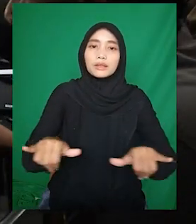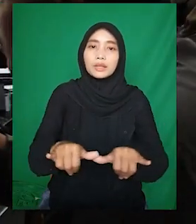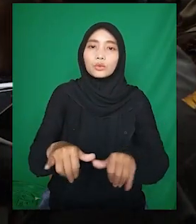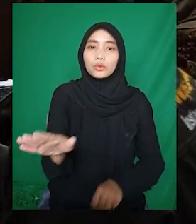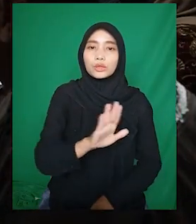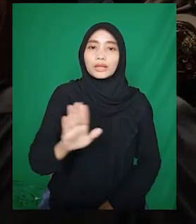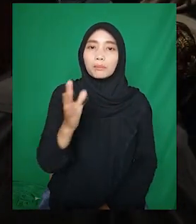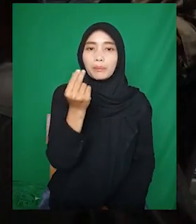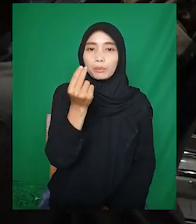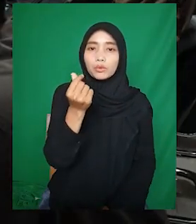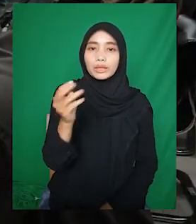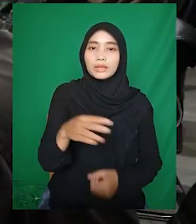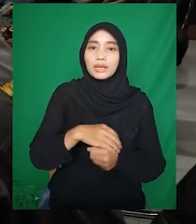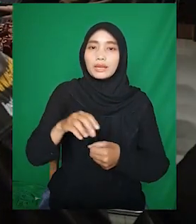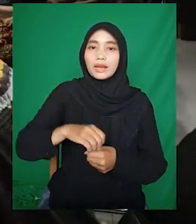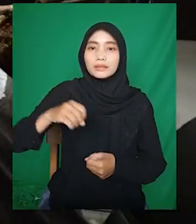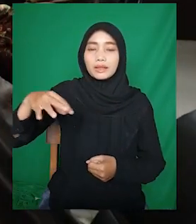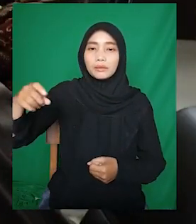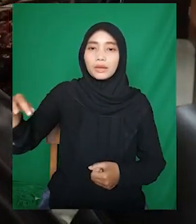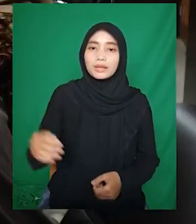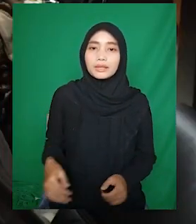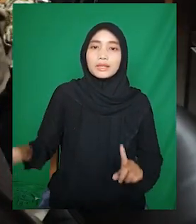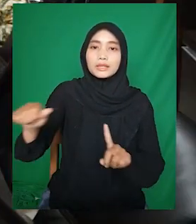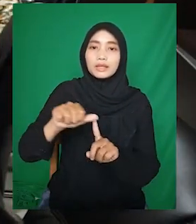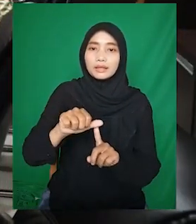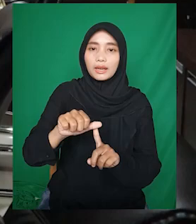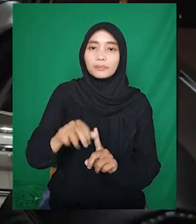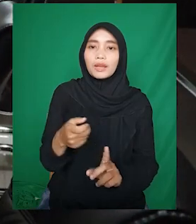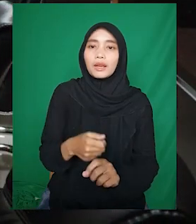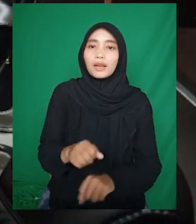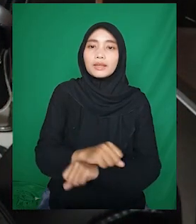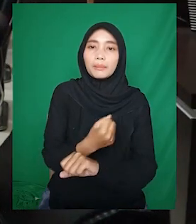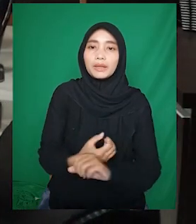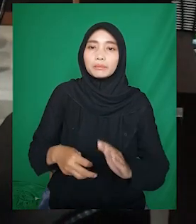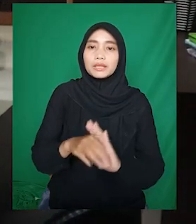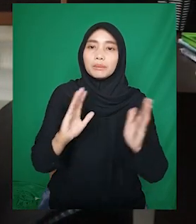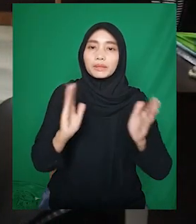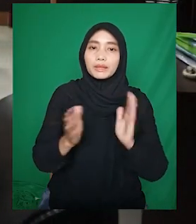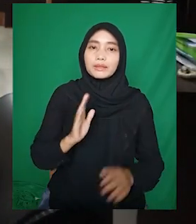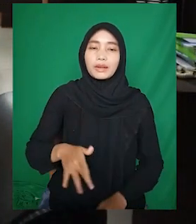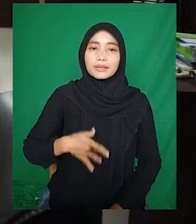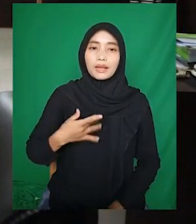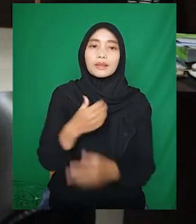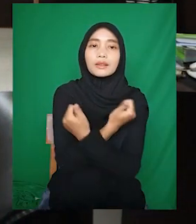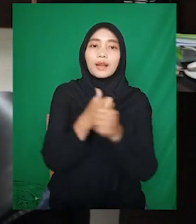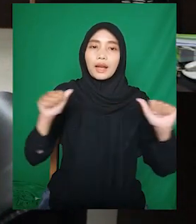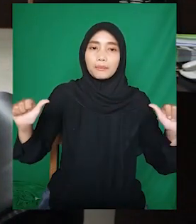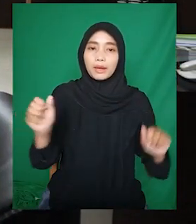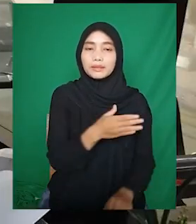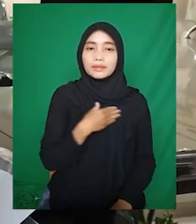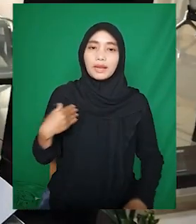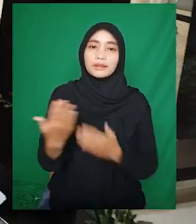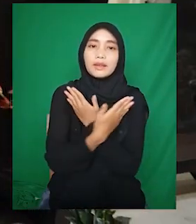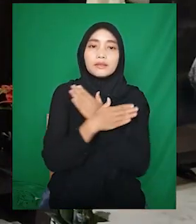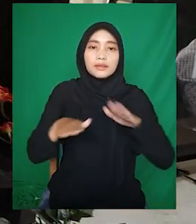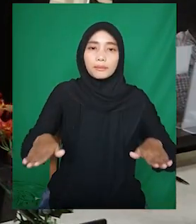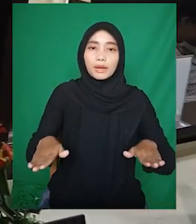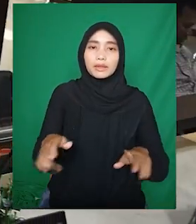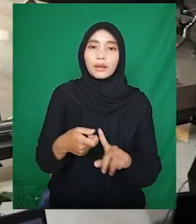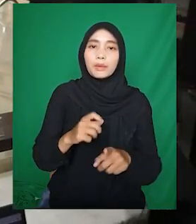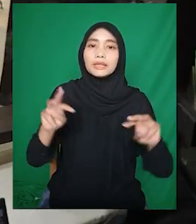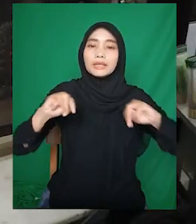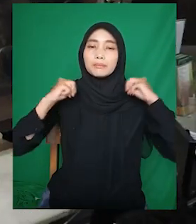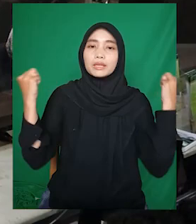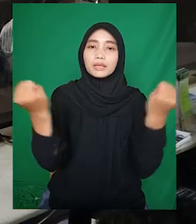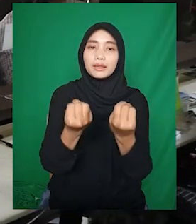transparan, terukur, tanpa pungli dan gratifikasi, sehingga dapat menciptakan rasa aman dan nyaman